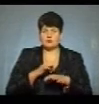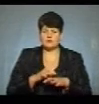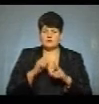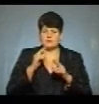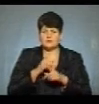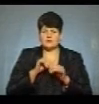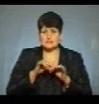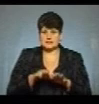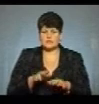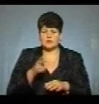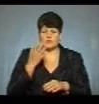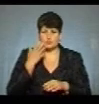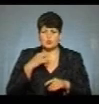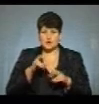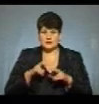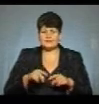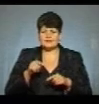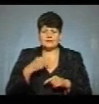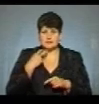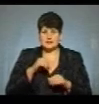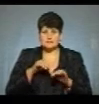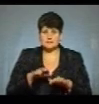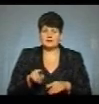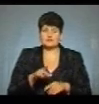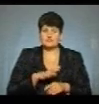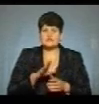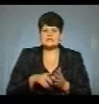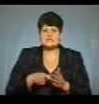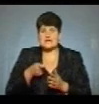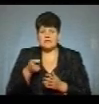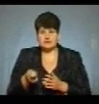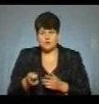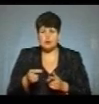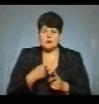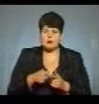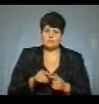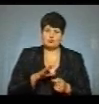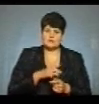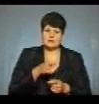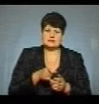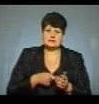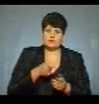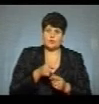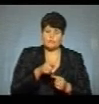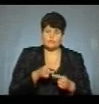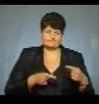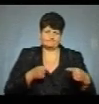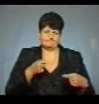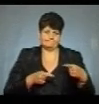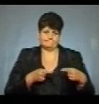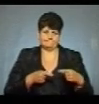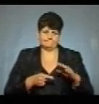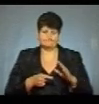неправомірні дії під час розслідування тих кримінальних проваджень, де він був заявником або була заявником його опонентка.